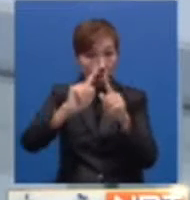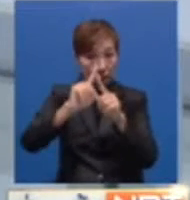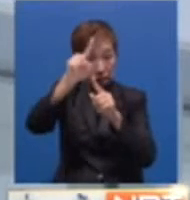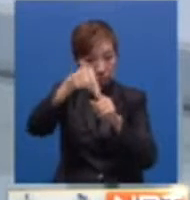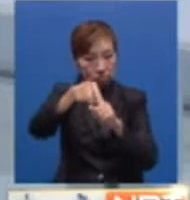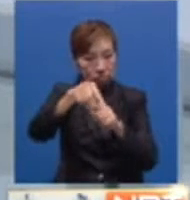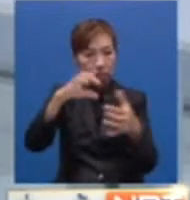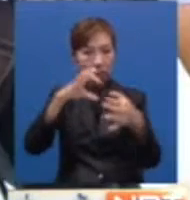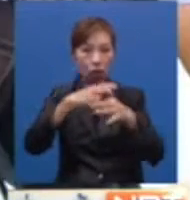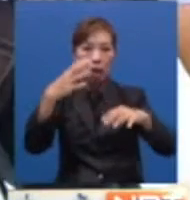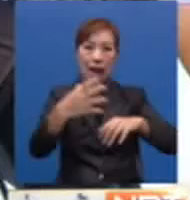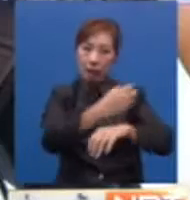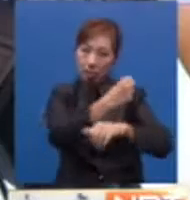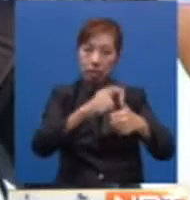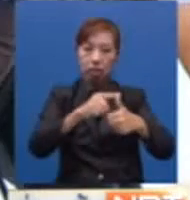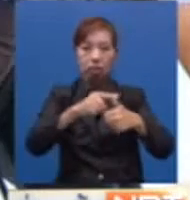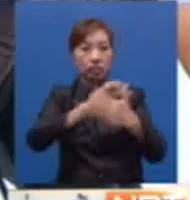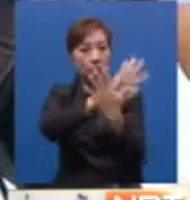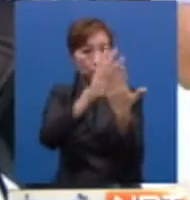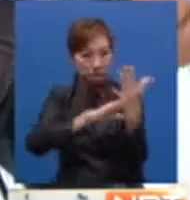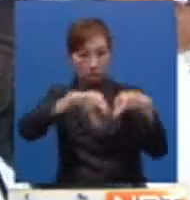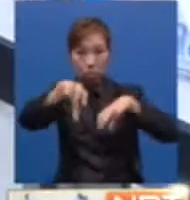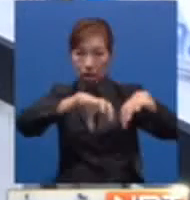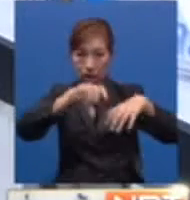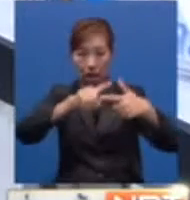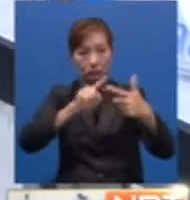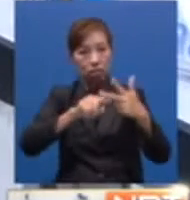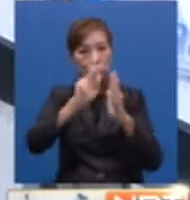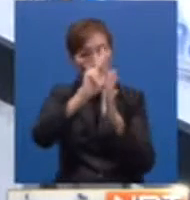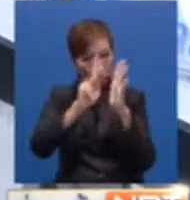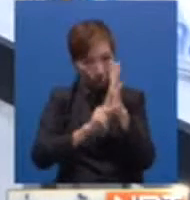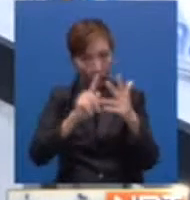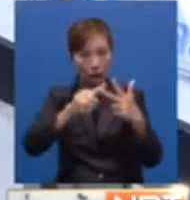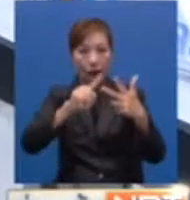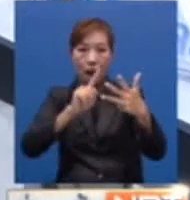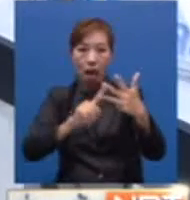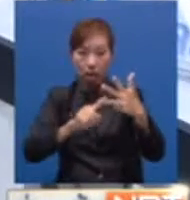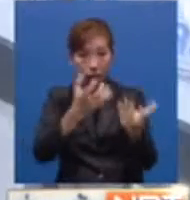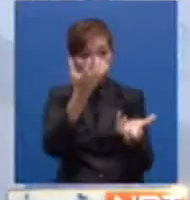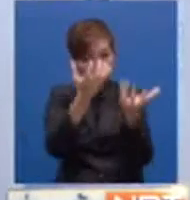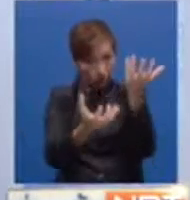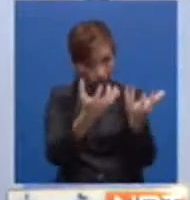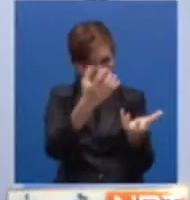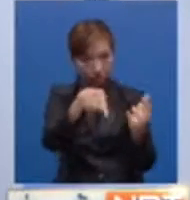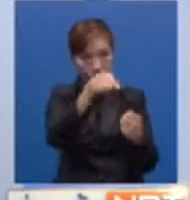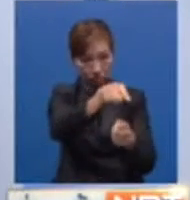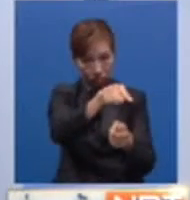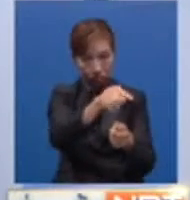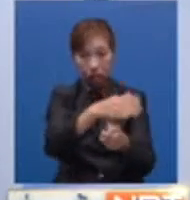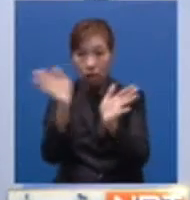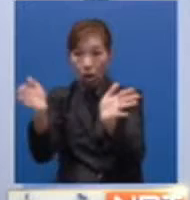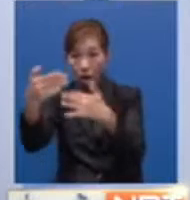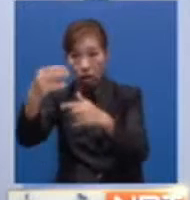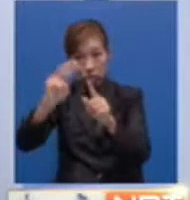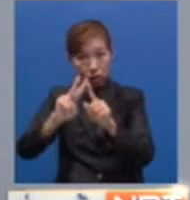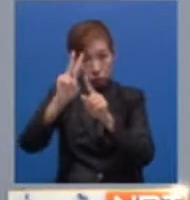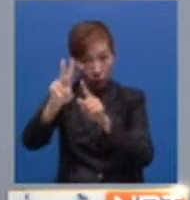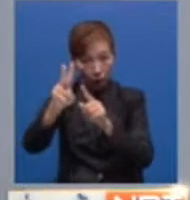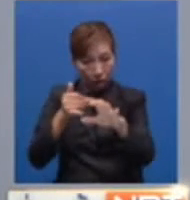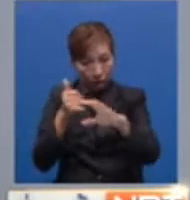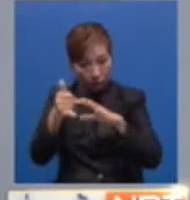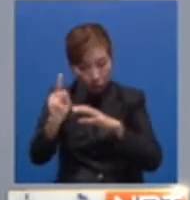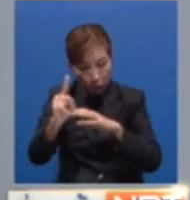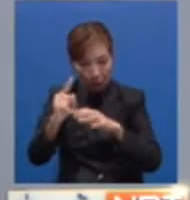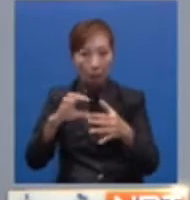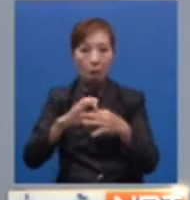การเมืองด้านการบริหารราชการแผ่นดินด้านกฎหมายและกระบวนการยุติธรรมห้องที่ 2ด้านการปก